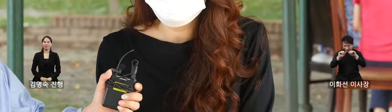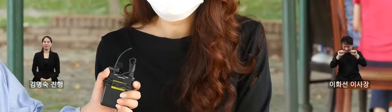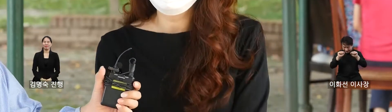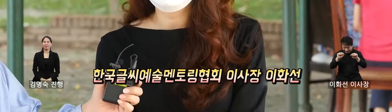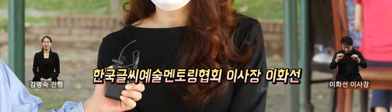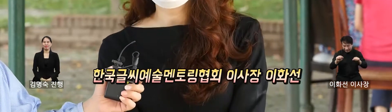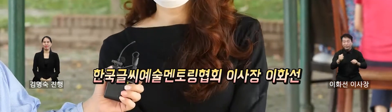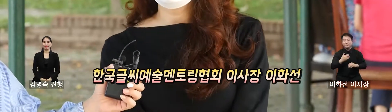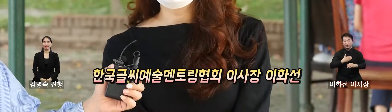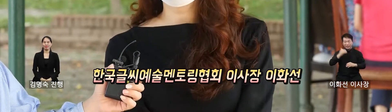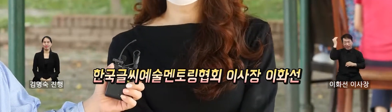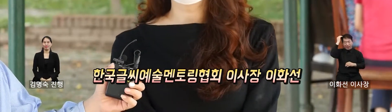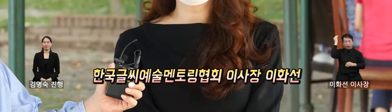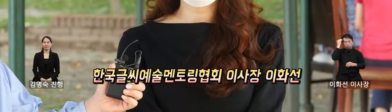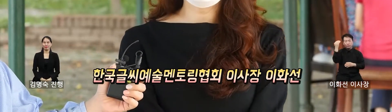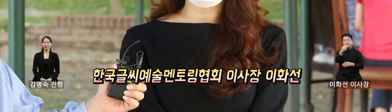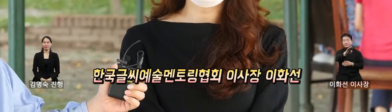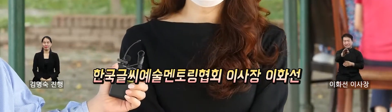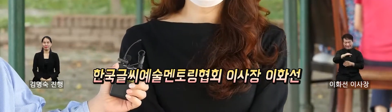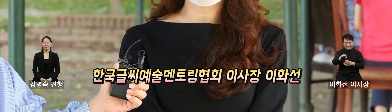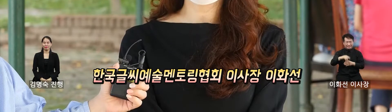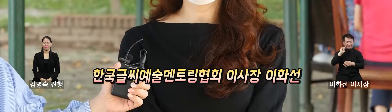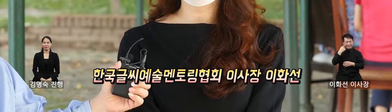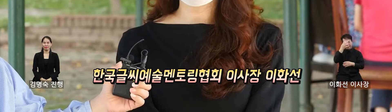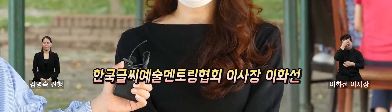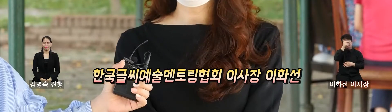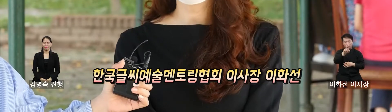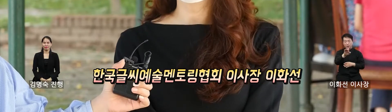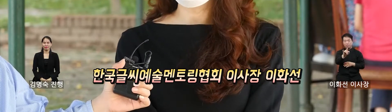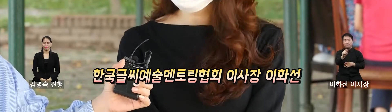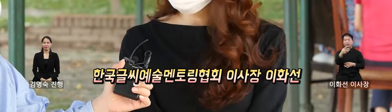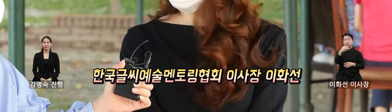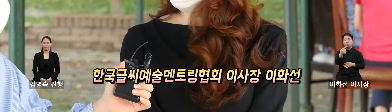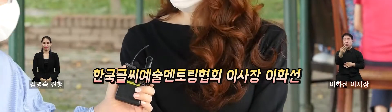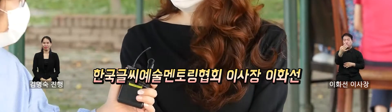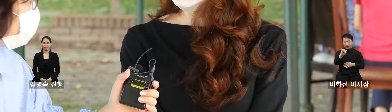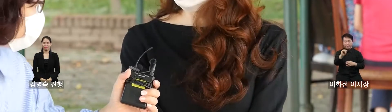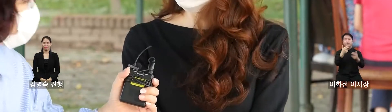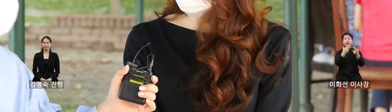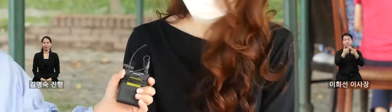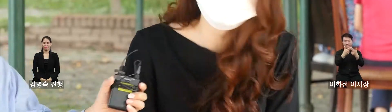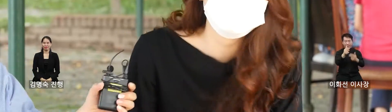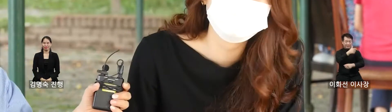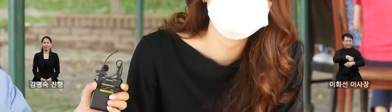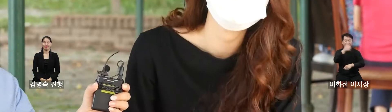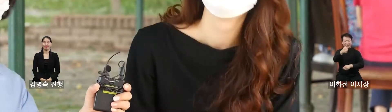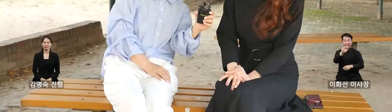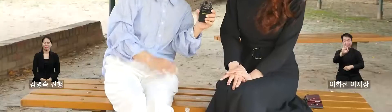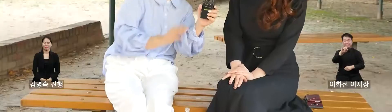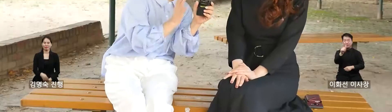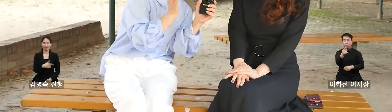안녕하세요. 저는 한국 글씨예술 멘토링협회 이사장 이화선입니다.